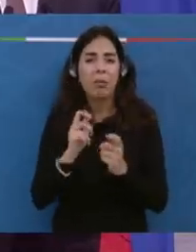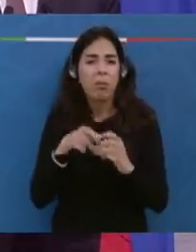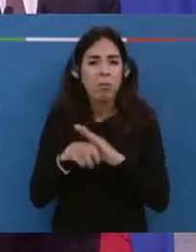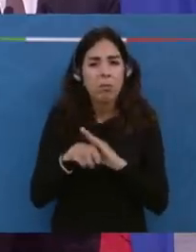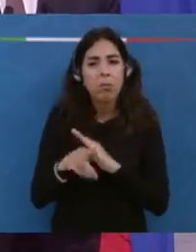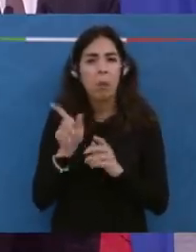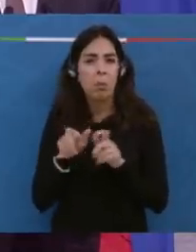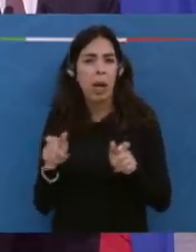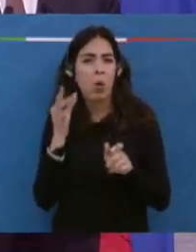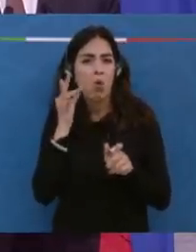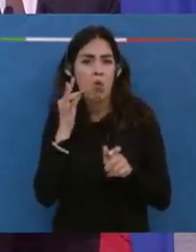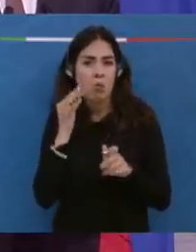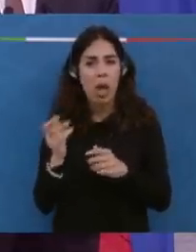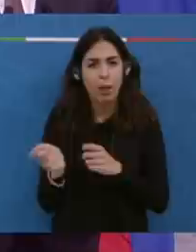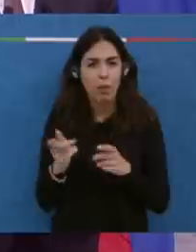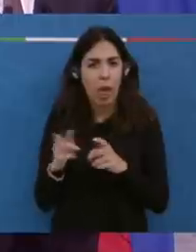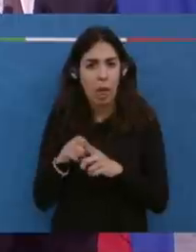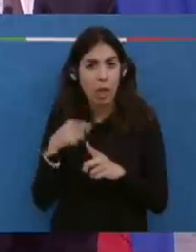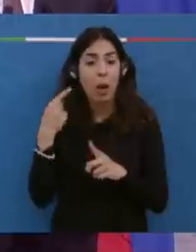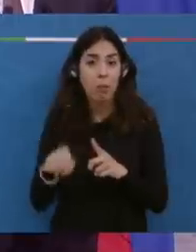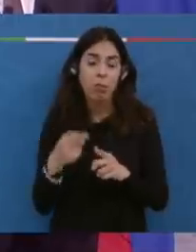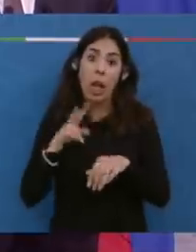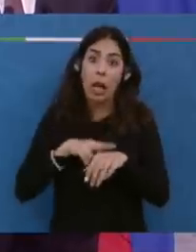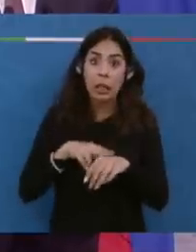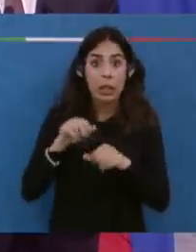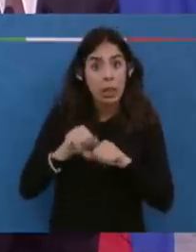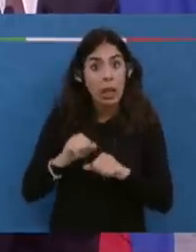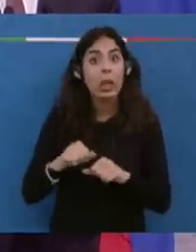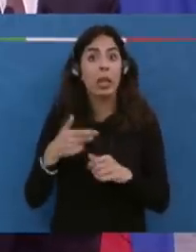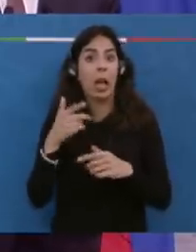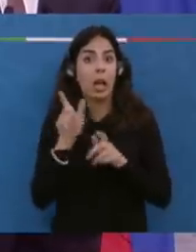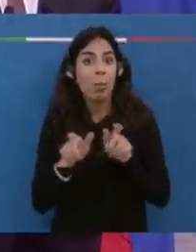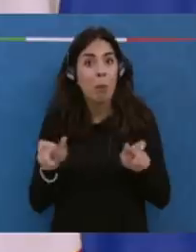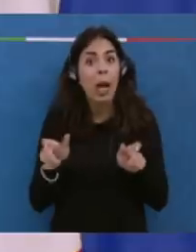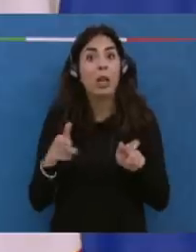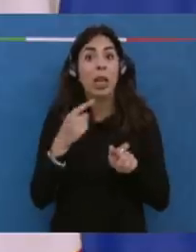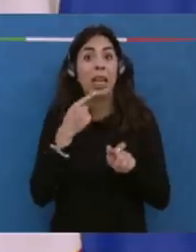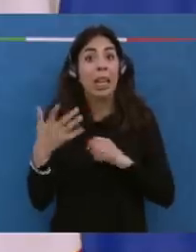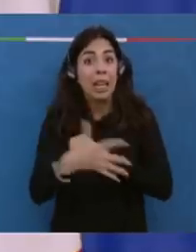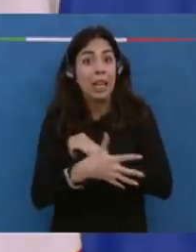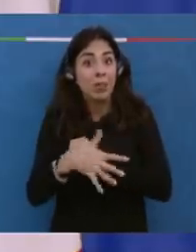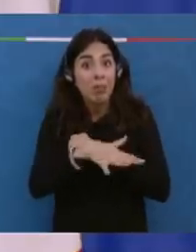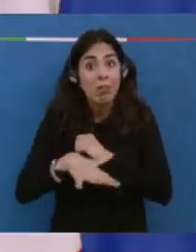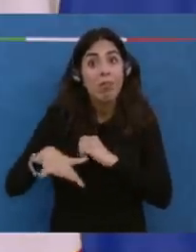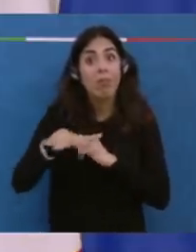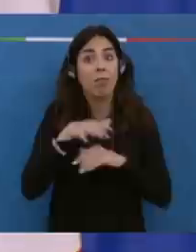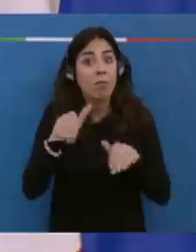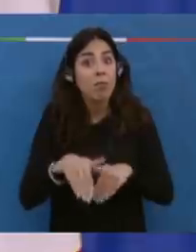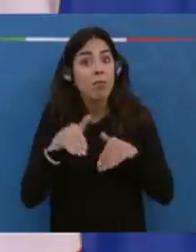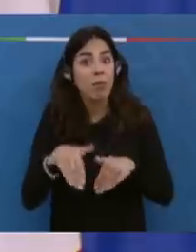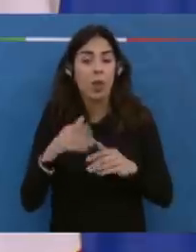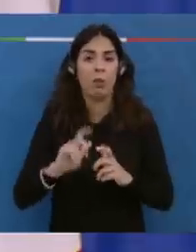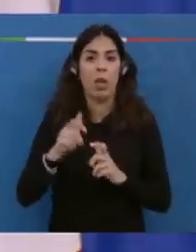i corridoi umanitari e lo sviluppo delle comunità rurali l'italia intende continuare a